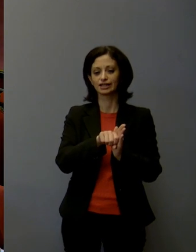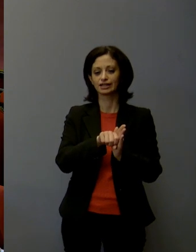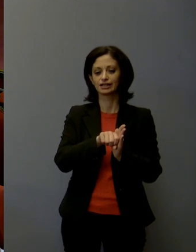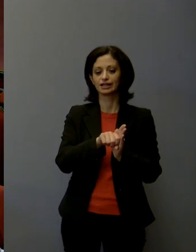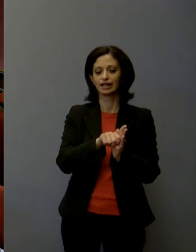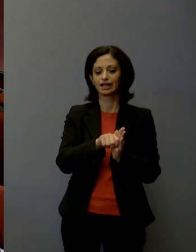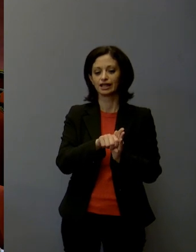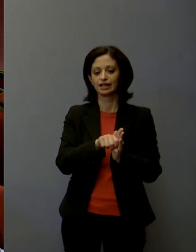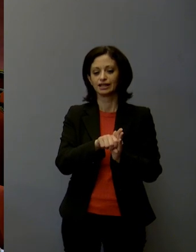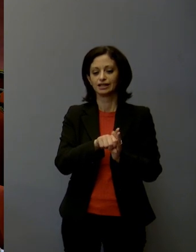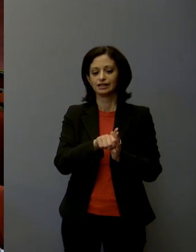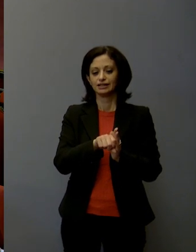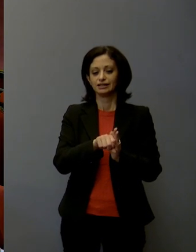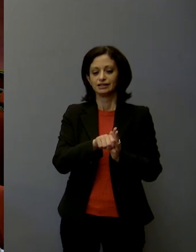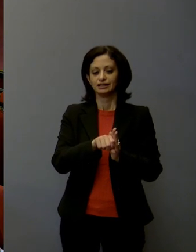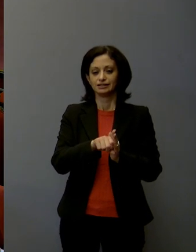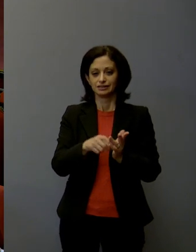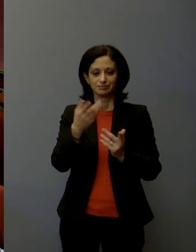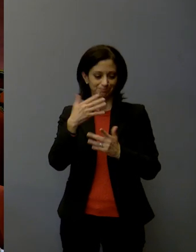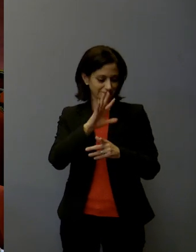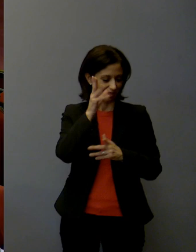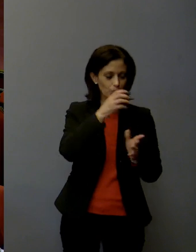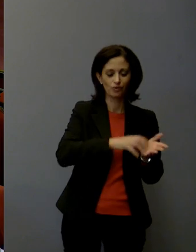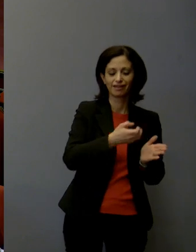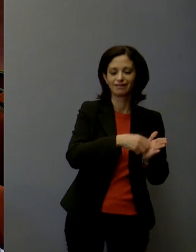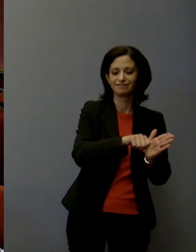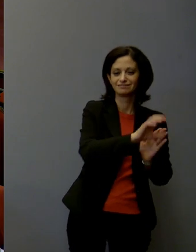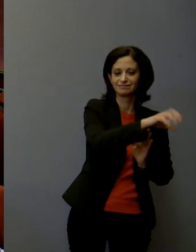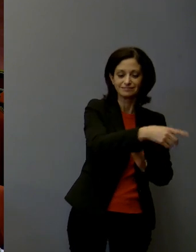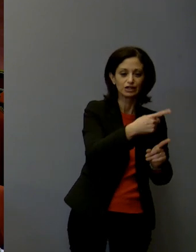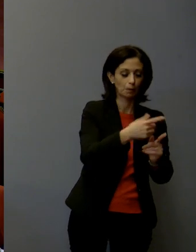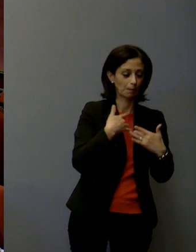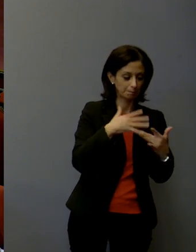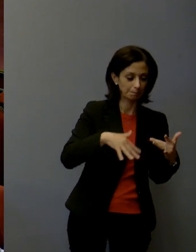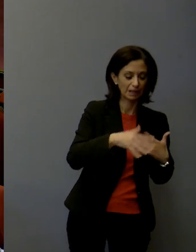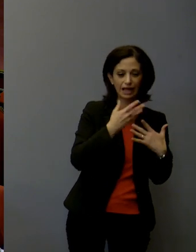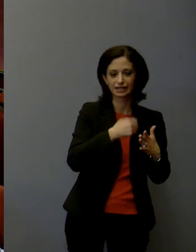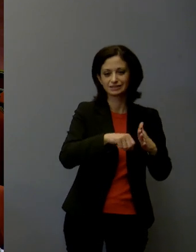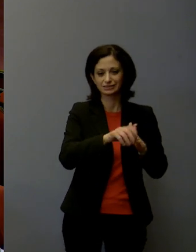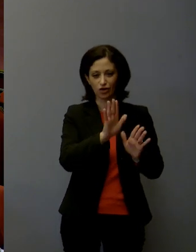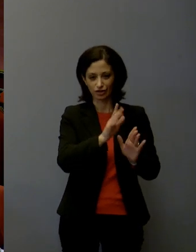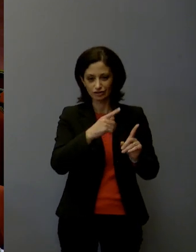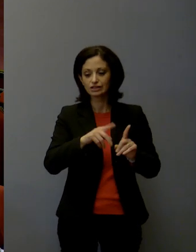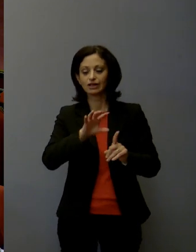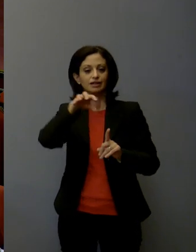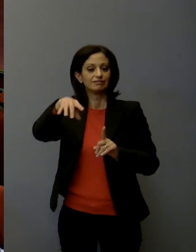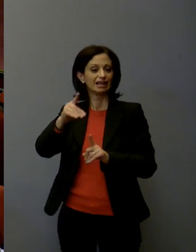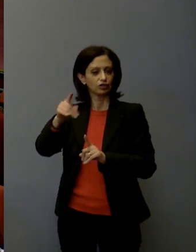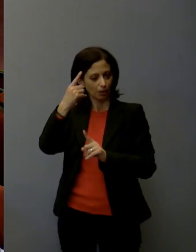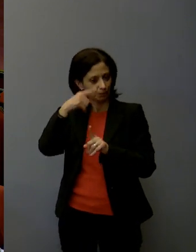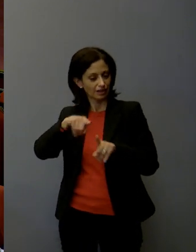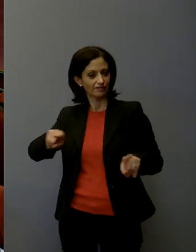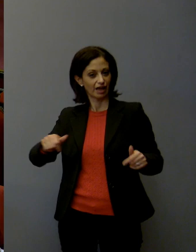con attenzione diversa dai parchi e giardini non storici e quindi il lavoro che prevedendo